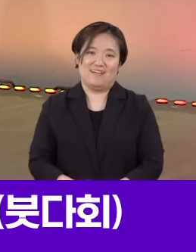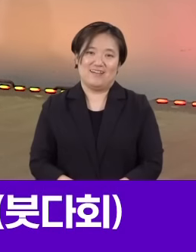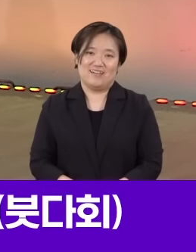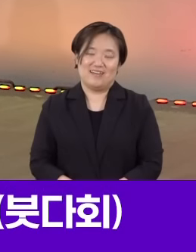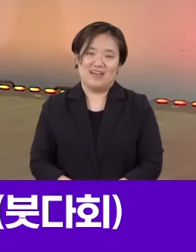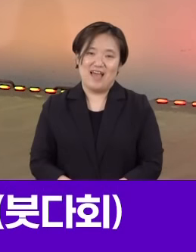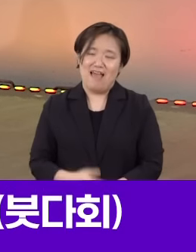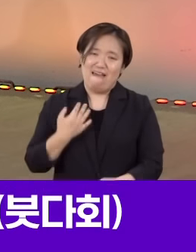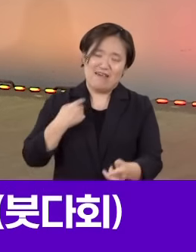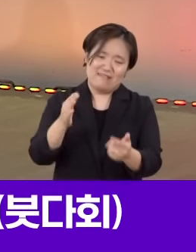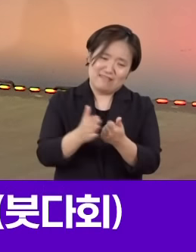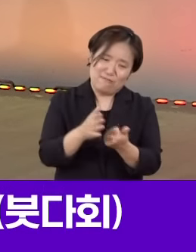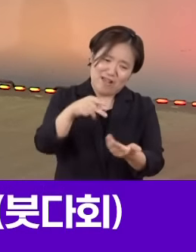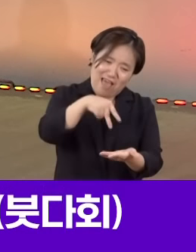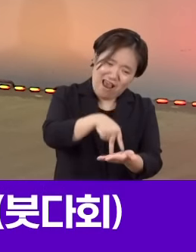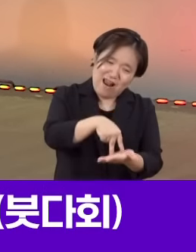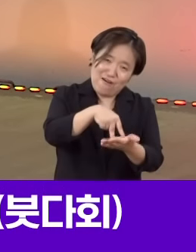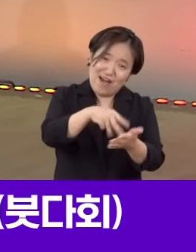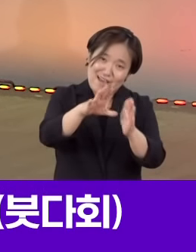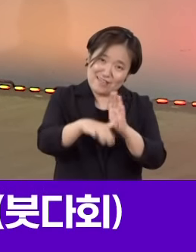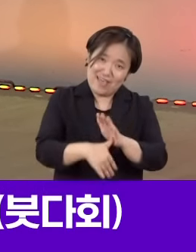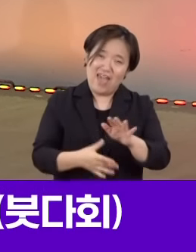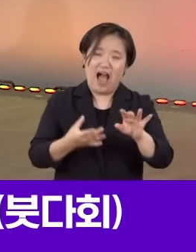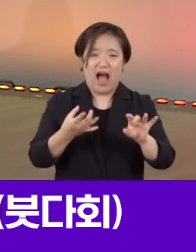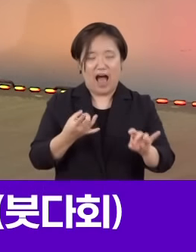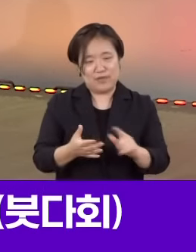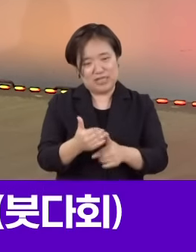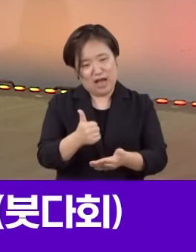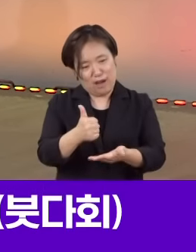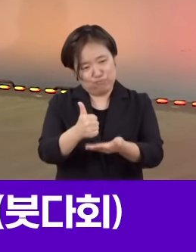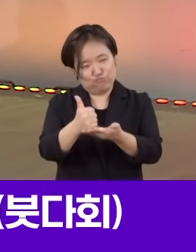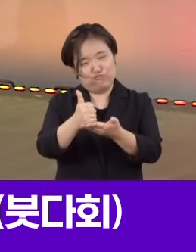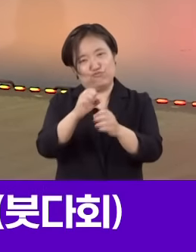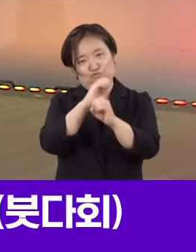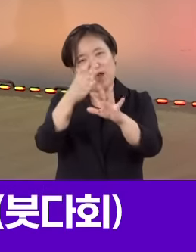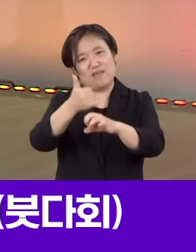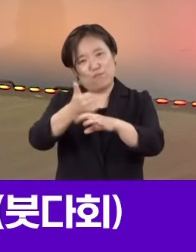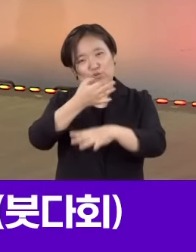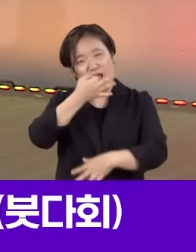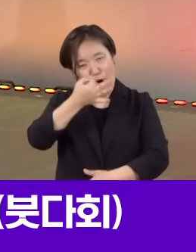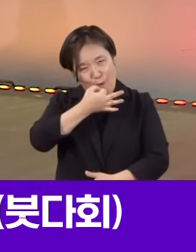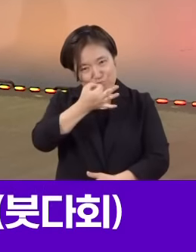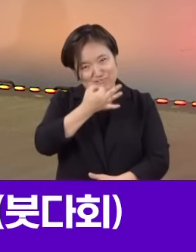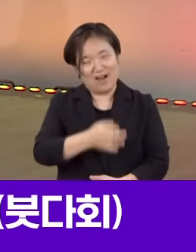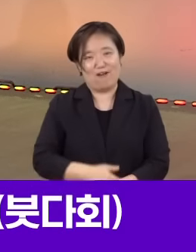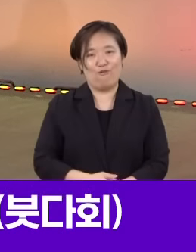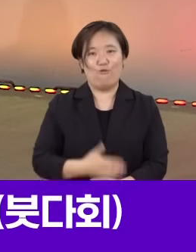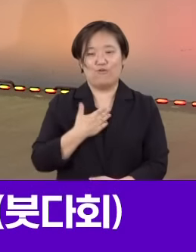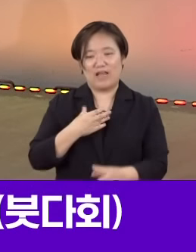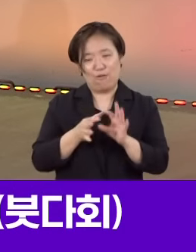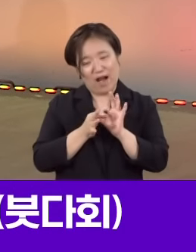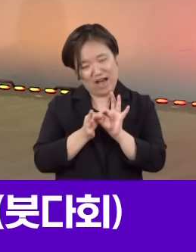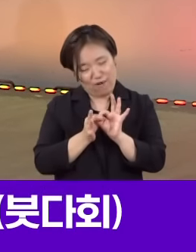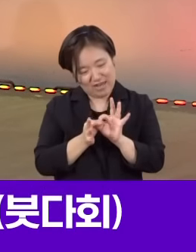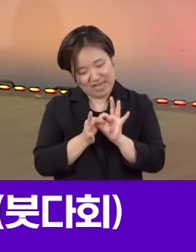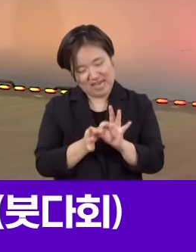때마다 나무아미타불 관세음보살 염불하고 저와 인연 있는